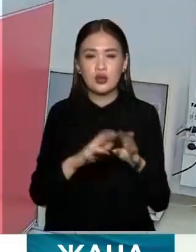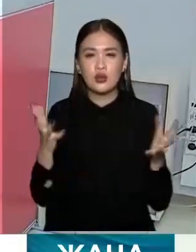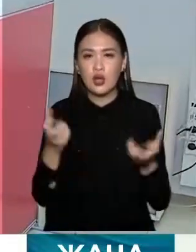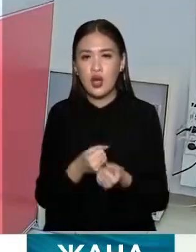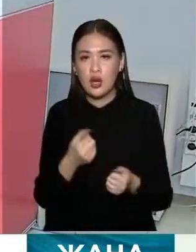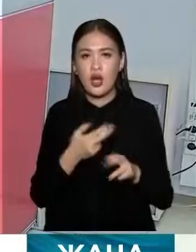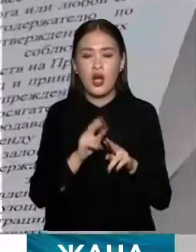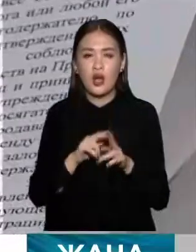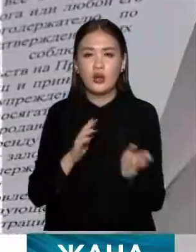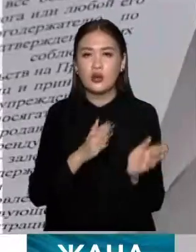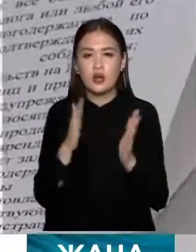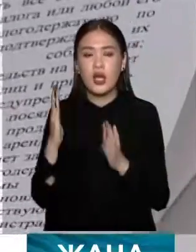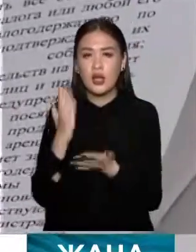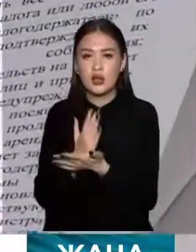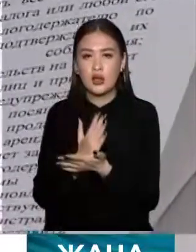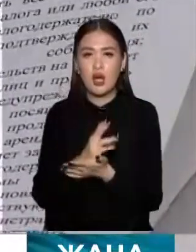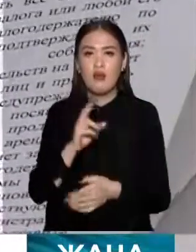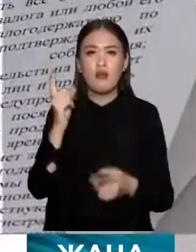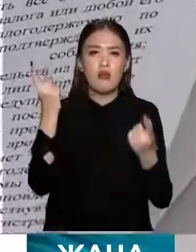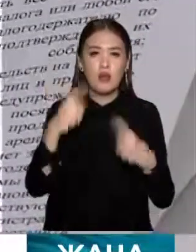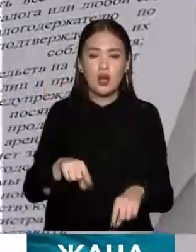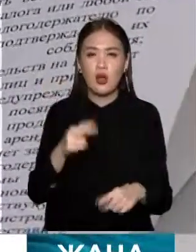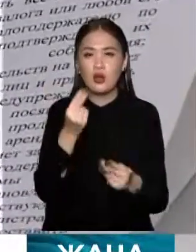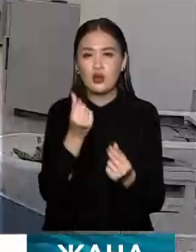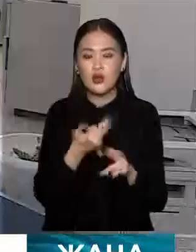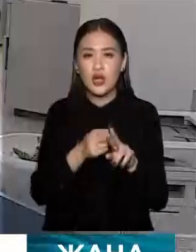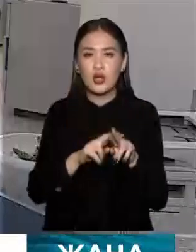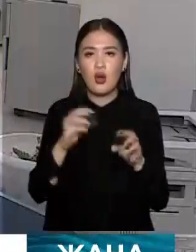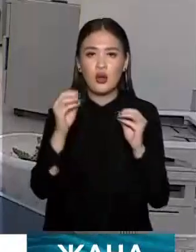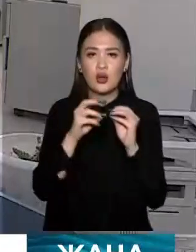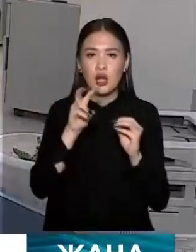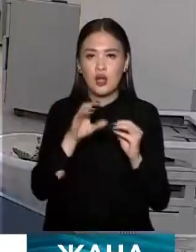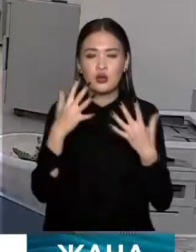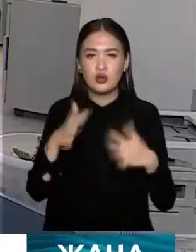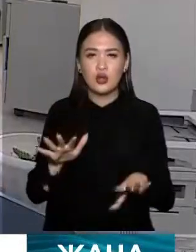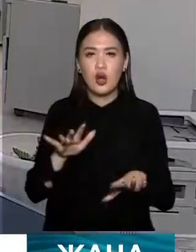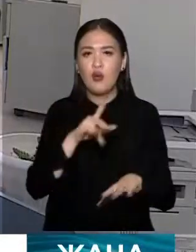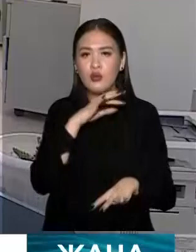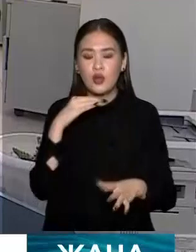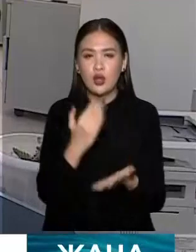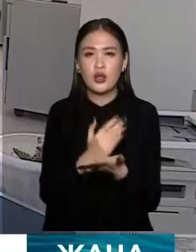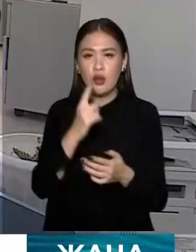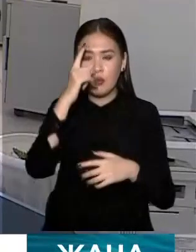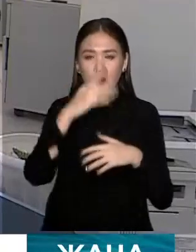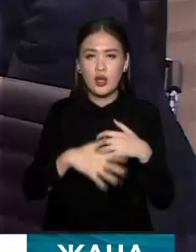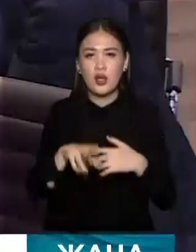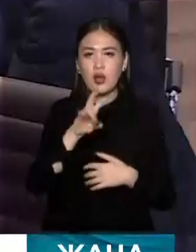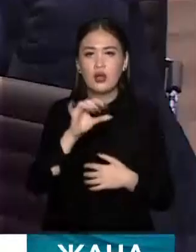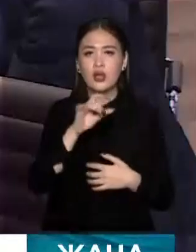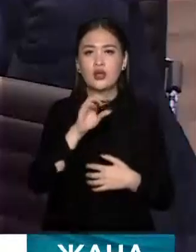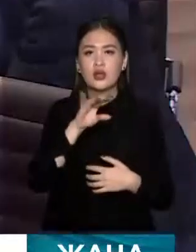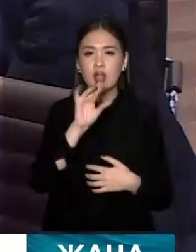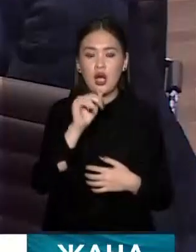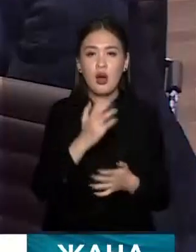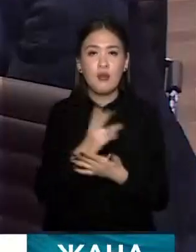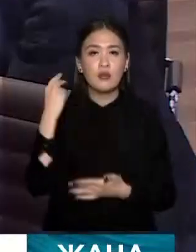арылуға мүмкіндік береді. Жалпы банкрот деп тану мәселесі 10 жылдан бері көтеріліп келген. Себебі түсінікті. Лоббистер үстемдік етті.